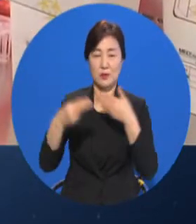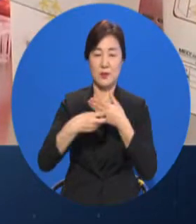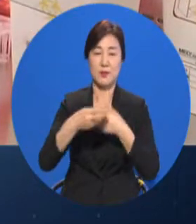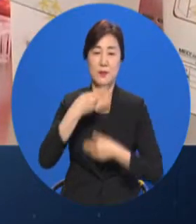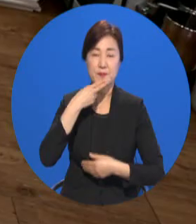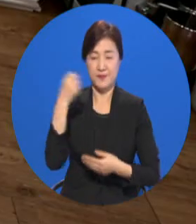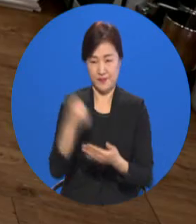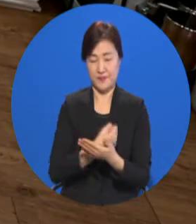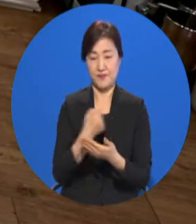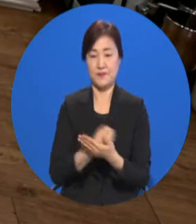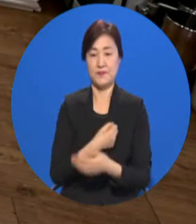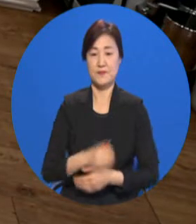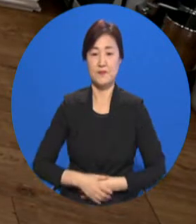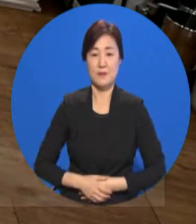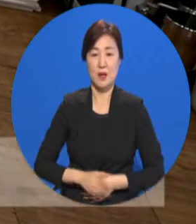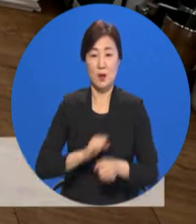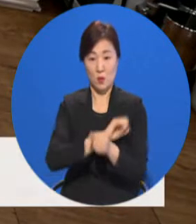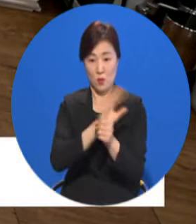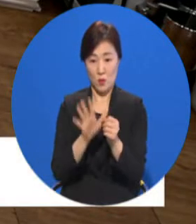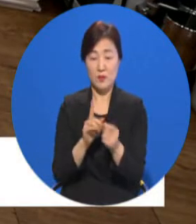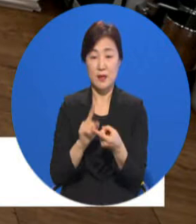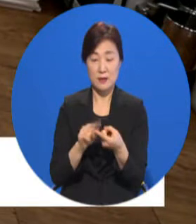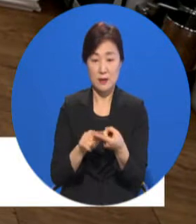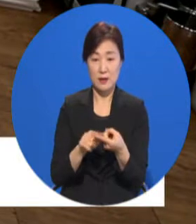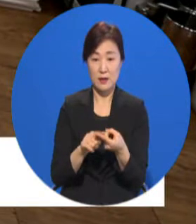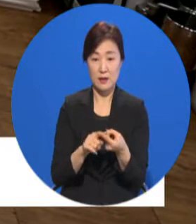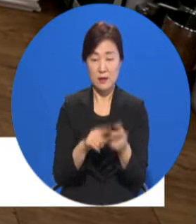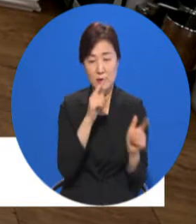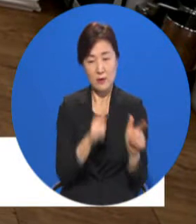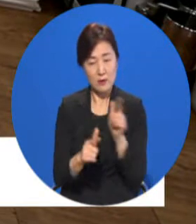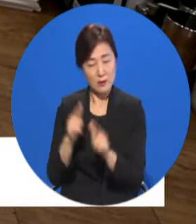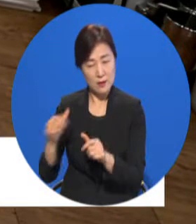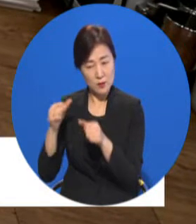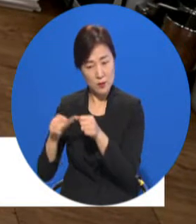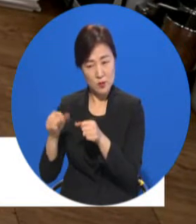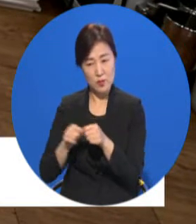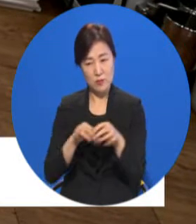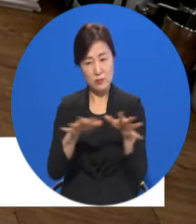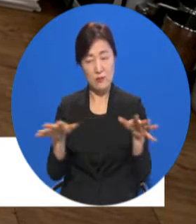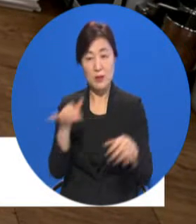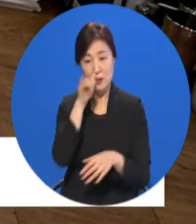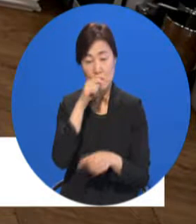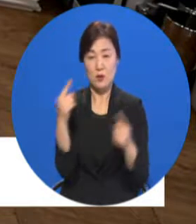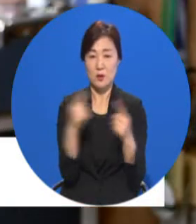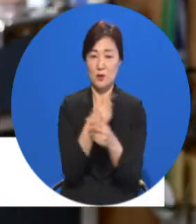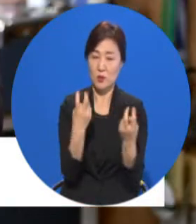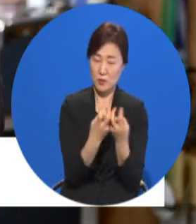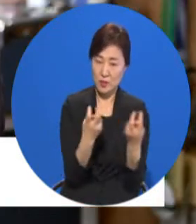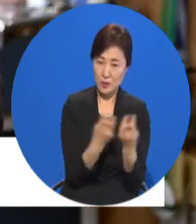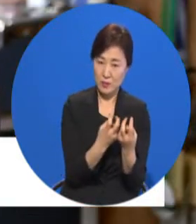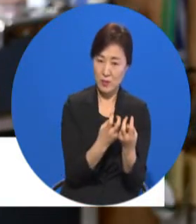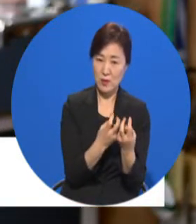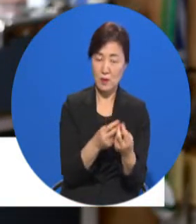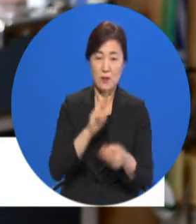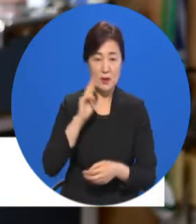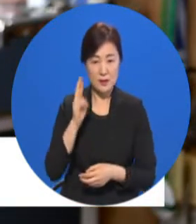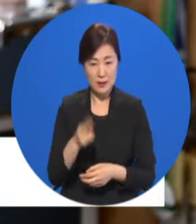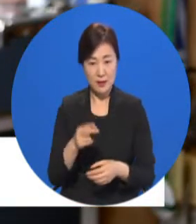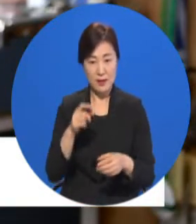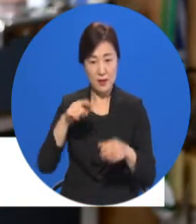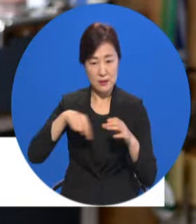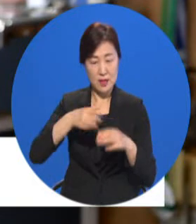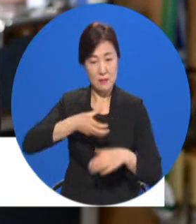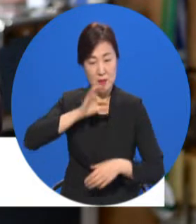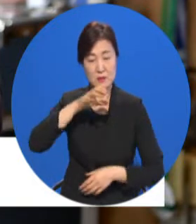아쉽습니다. 코로나19에 대해서 여러 가지 속설과 치료법 같은 게 떠드는데요. 네. 뭐 생강차를 마시면